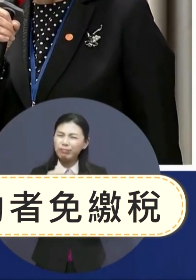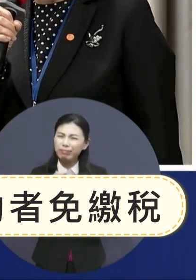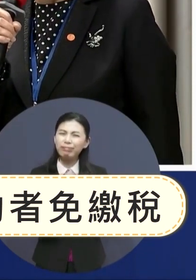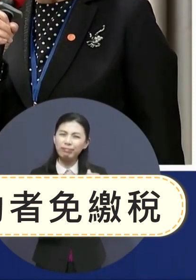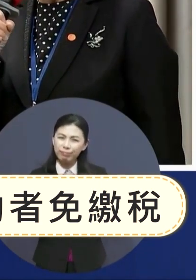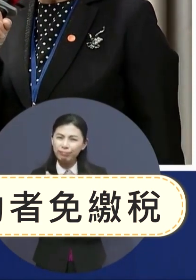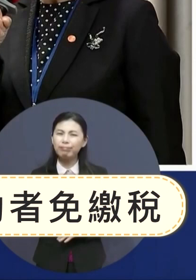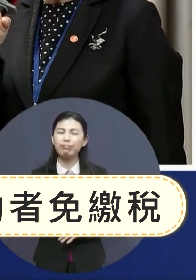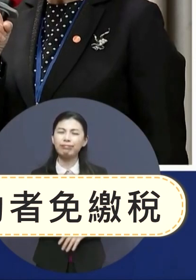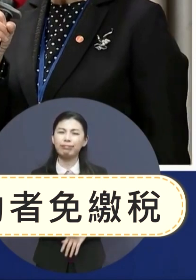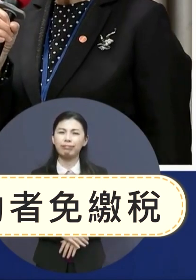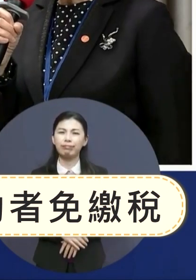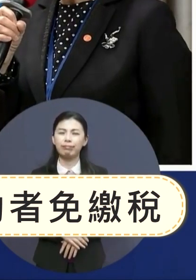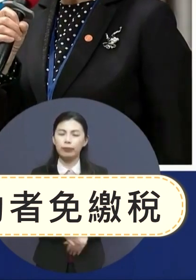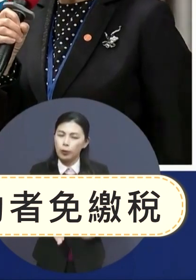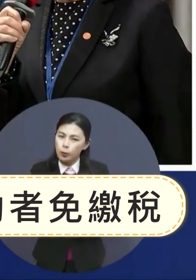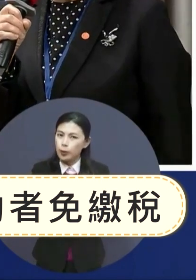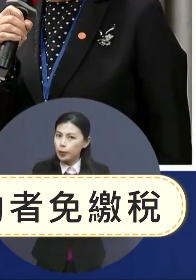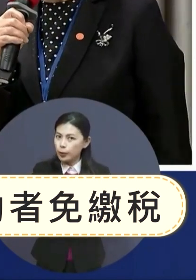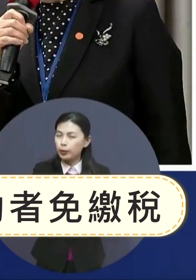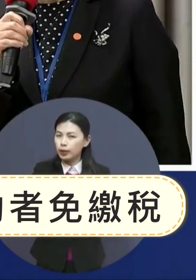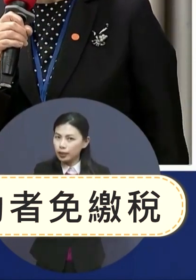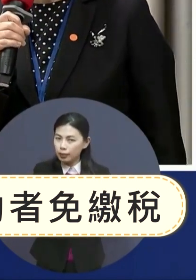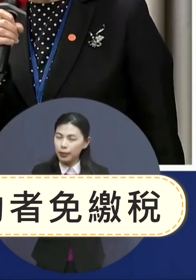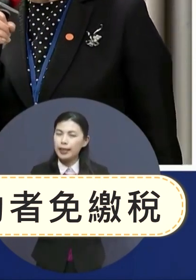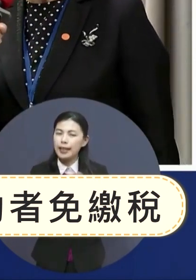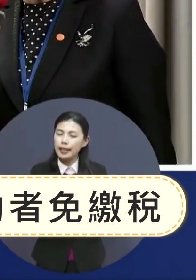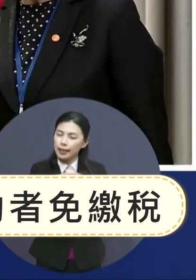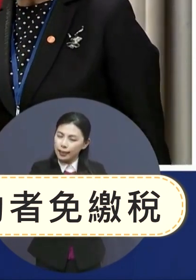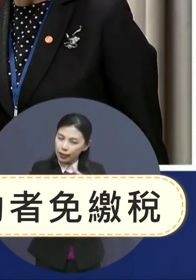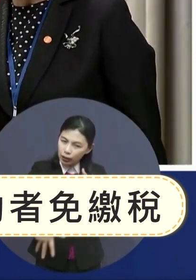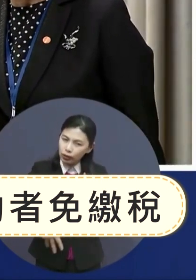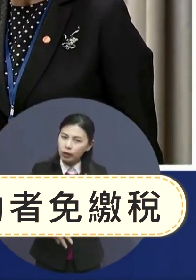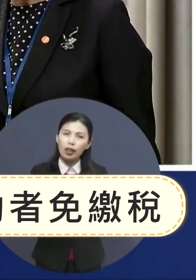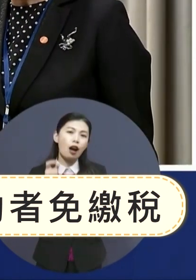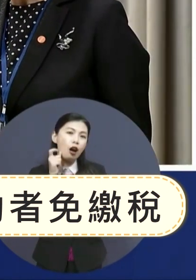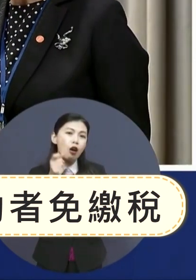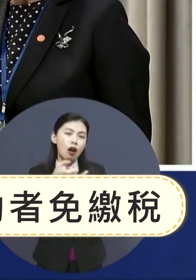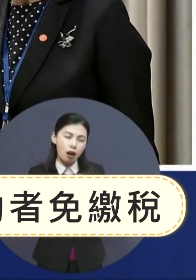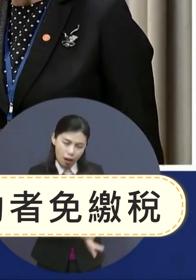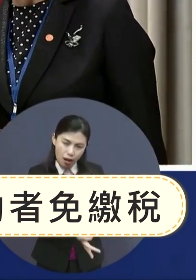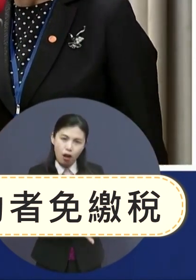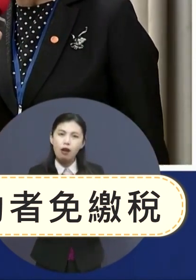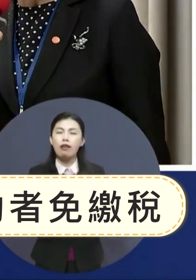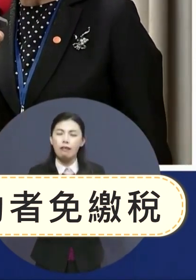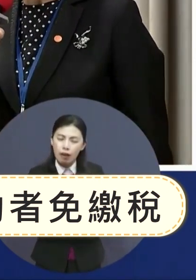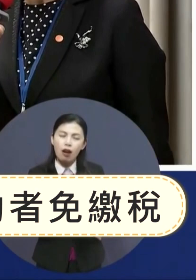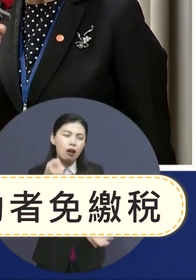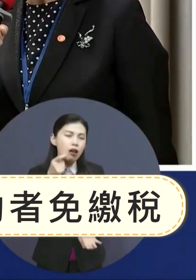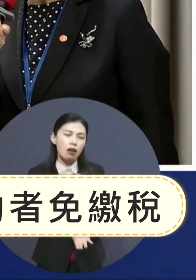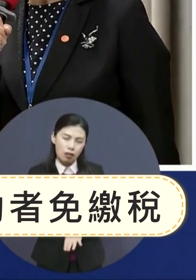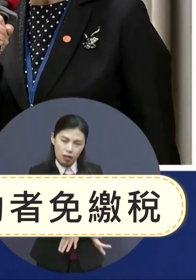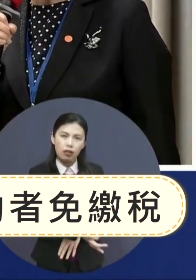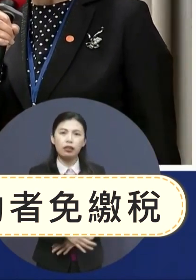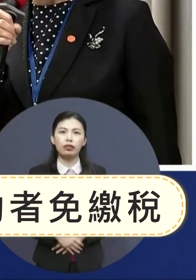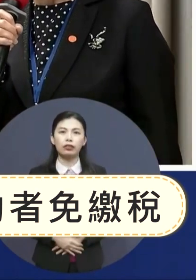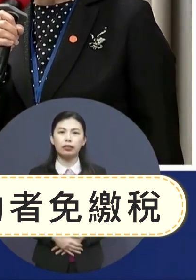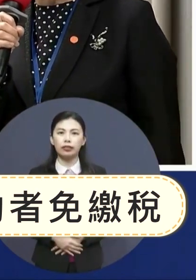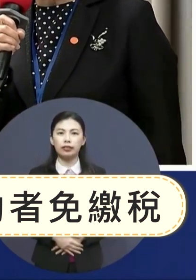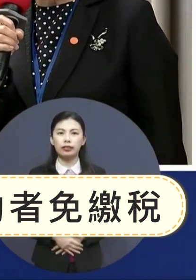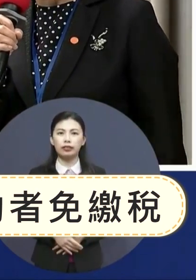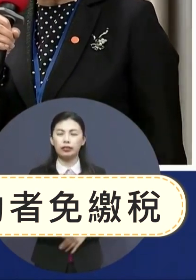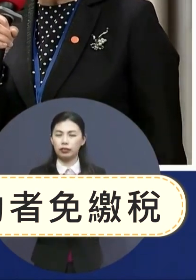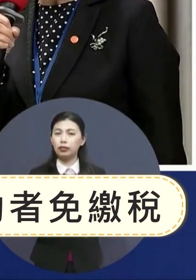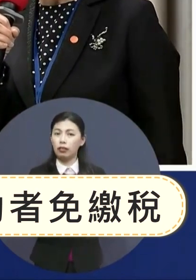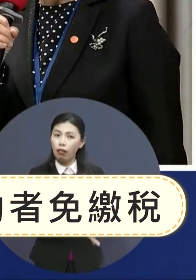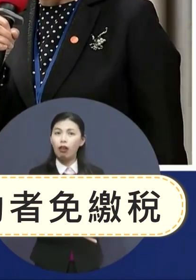防疫的行列，所以我们鼓励企业呢能够给予我们这些员工薪水，好，那为了鼓励他们给薪，能够在薪资所得的费用